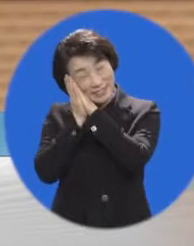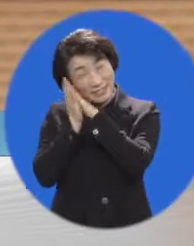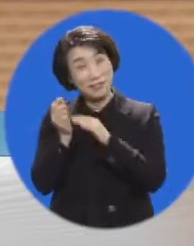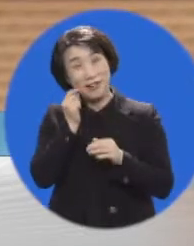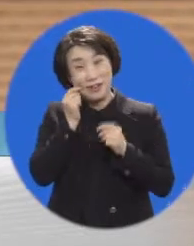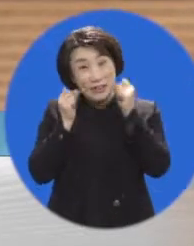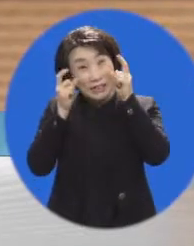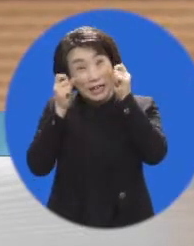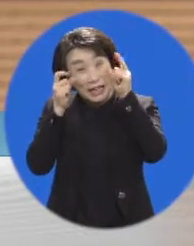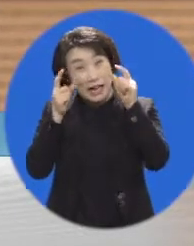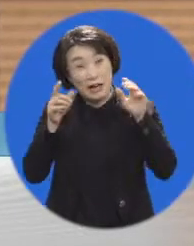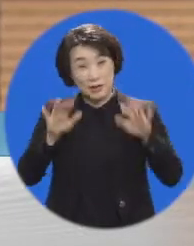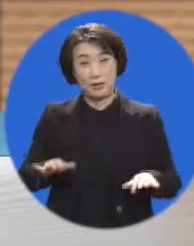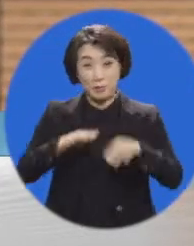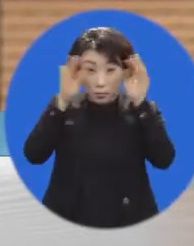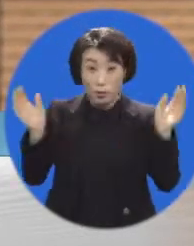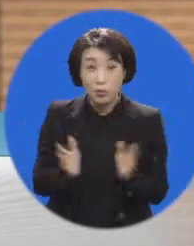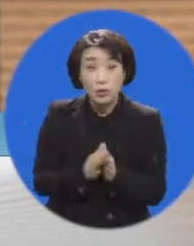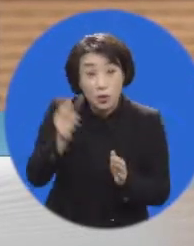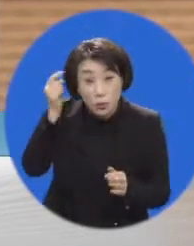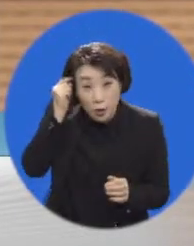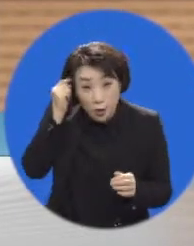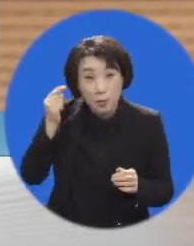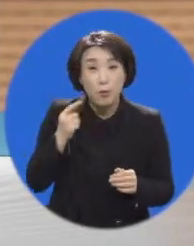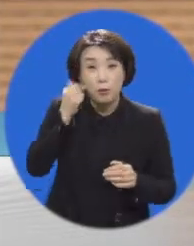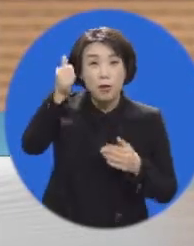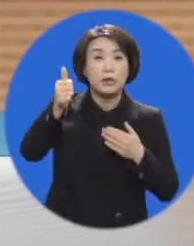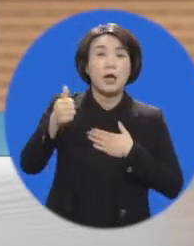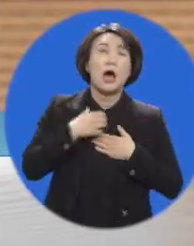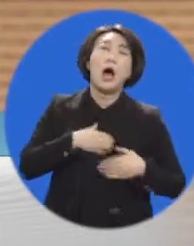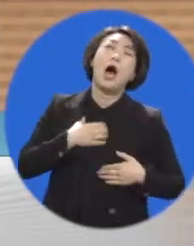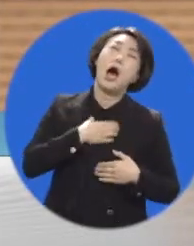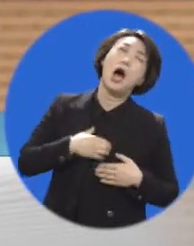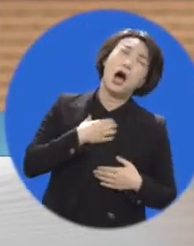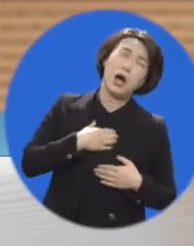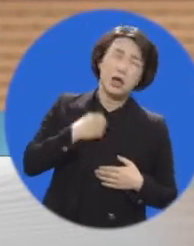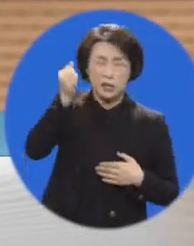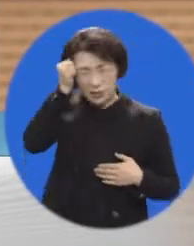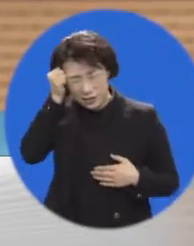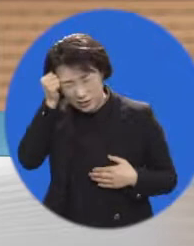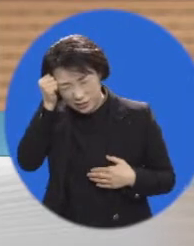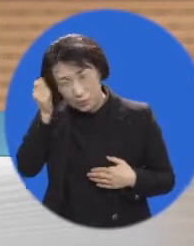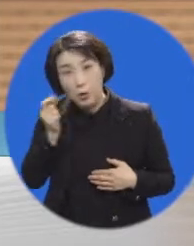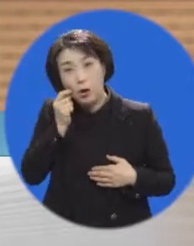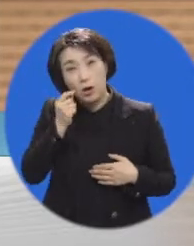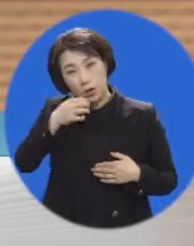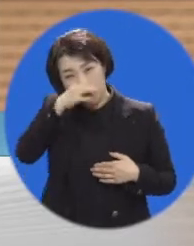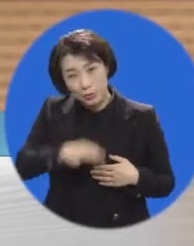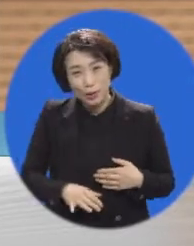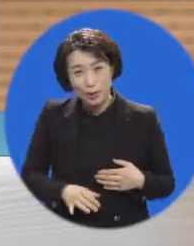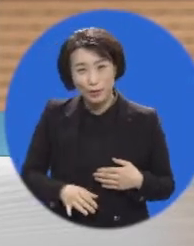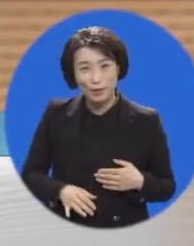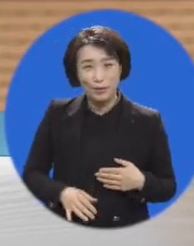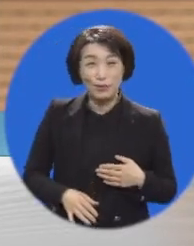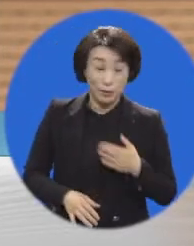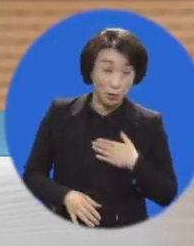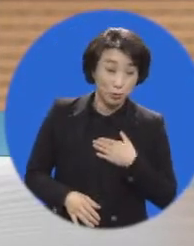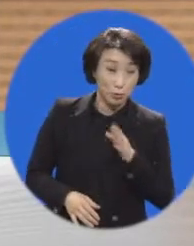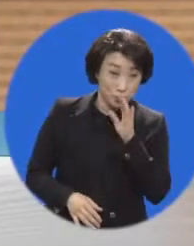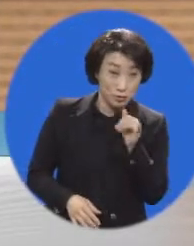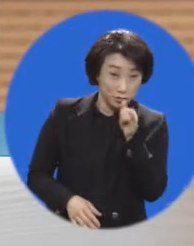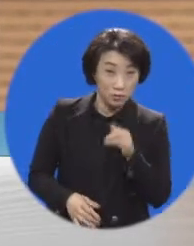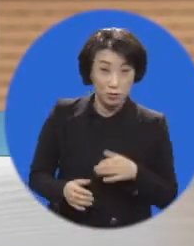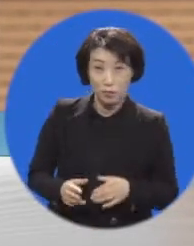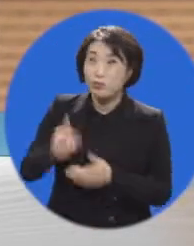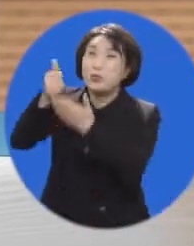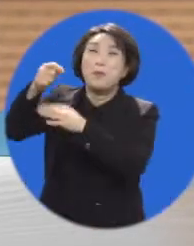그게 다 뭐냐. 담임 목사가 괴로워서 잠을 못 자고 힘들을 때 주님은 어떻겠어?